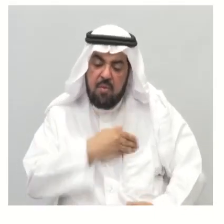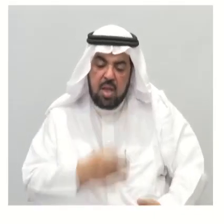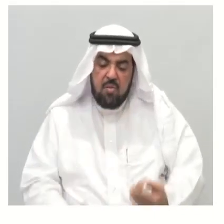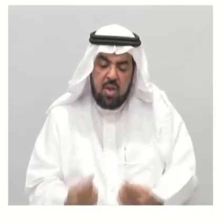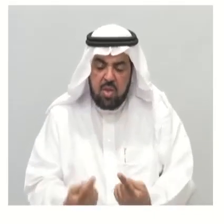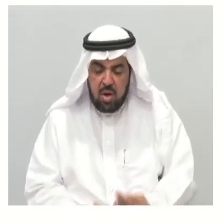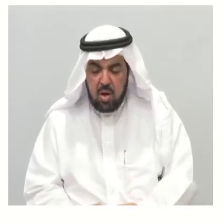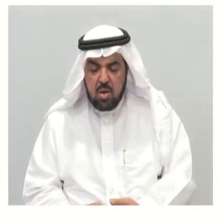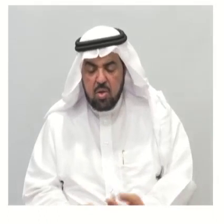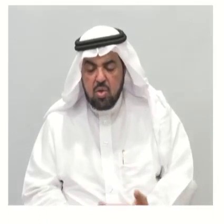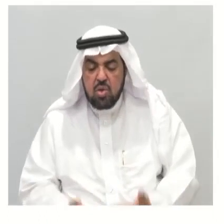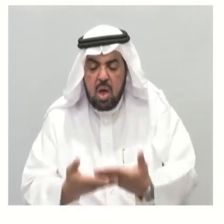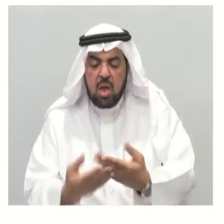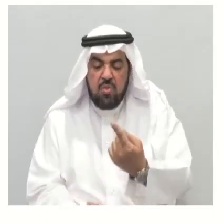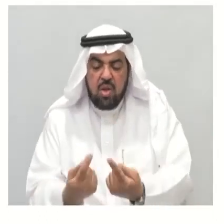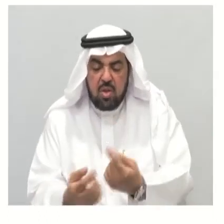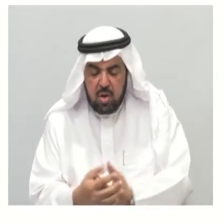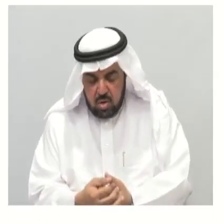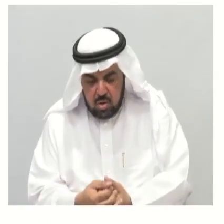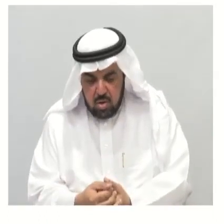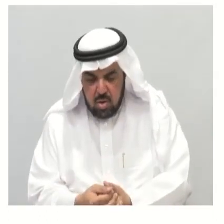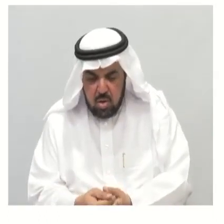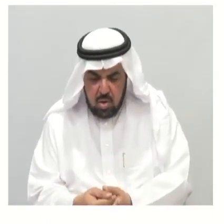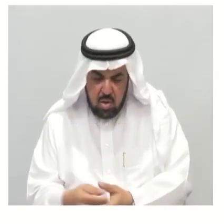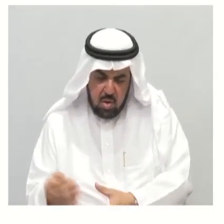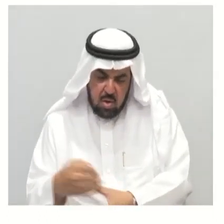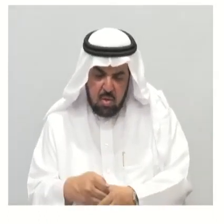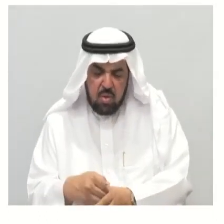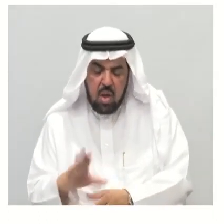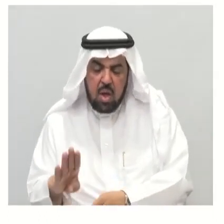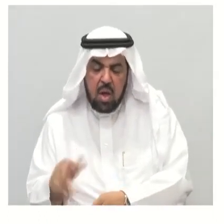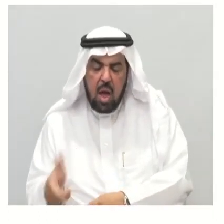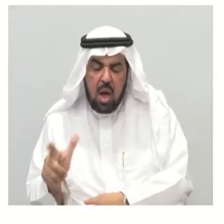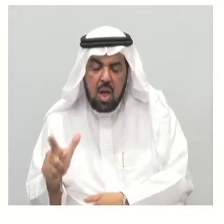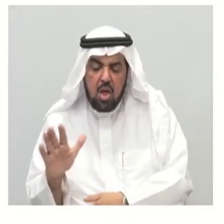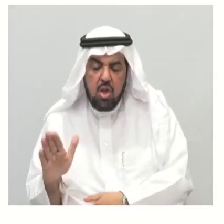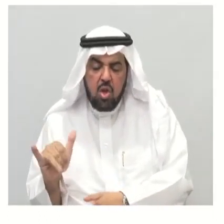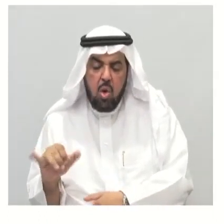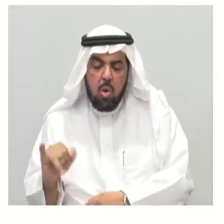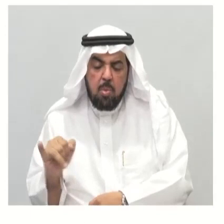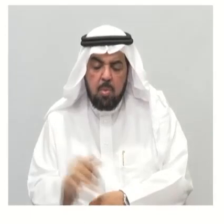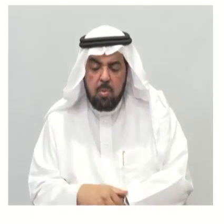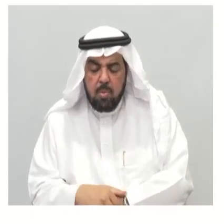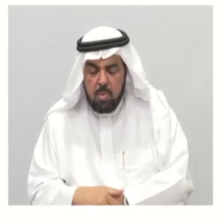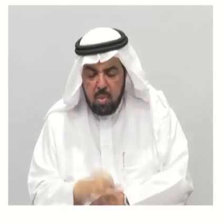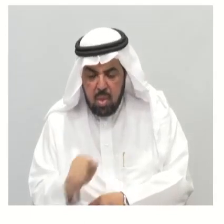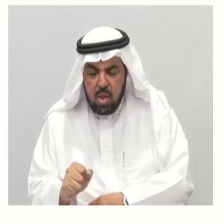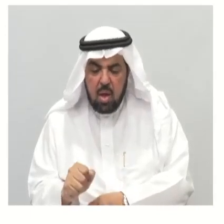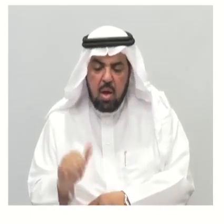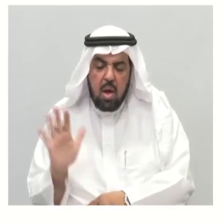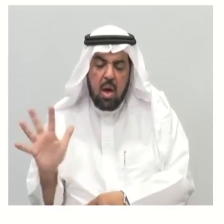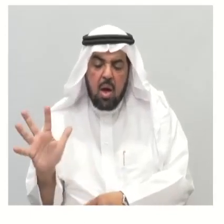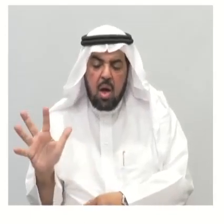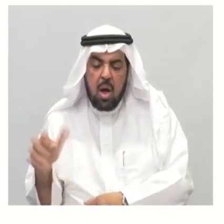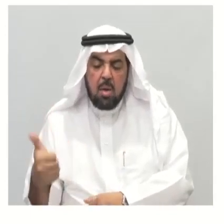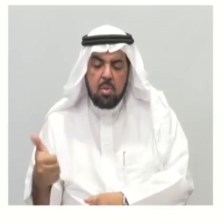كربونات البوتاسيوم، وأيضا تحتوي على كربونات الكالسيوم، وأيضا تحتوي على خامس أكسيد